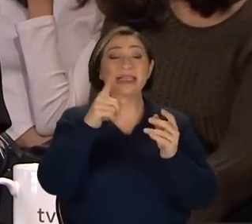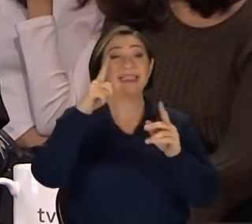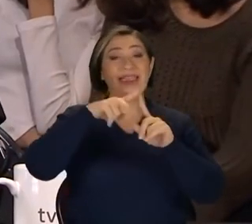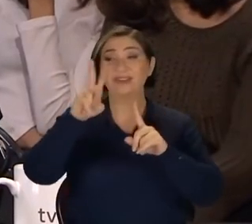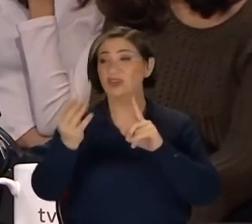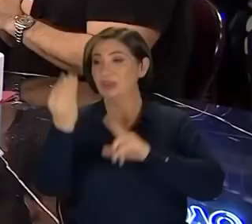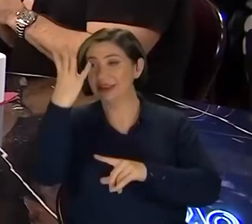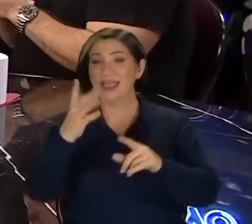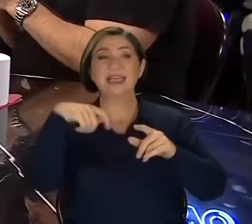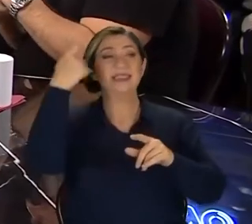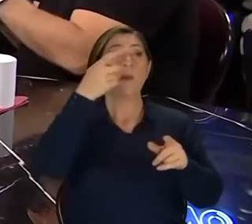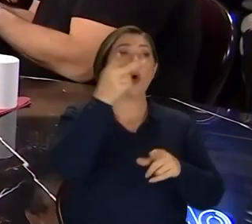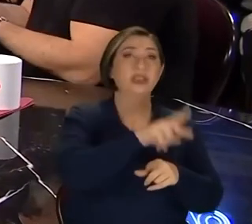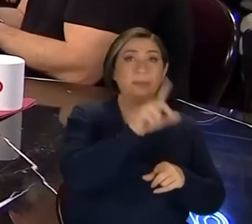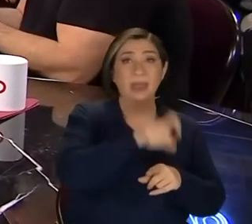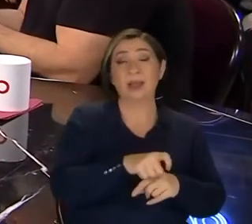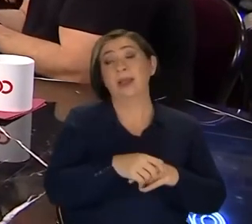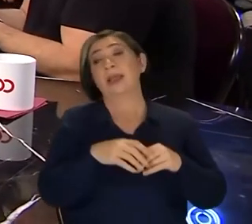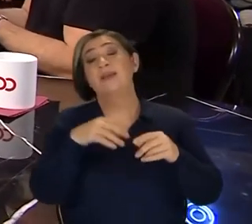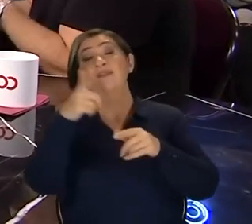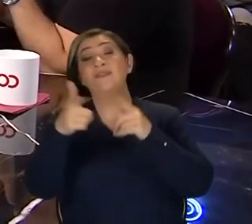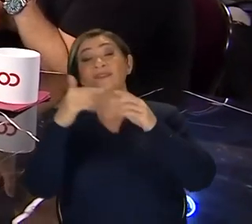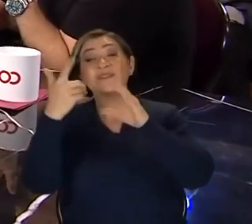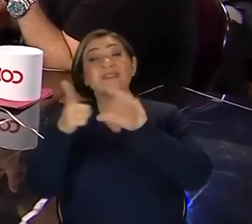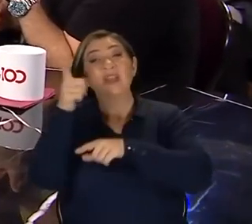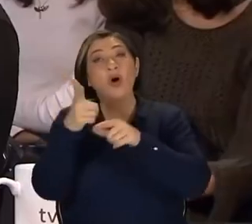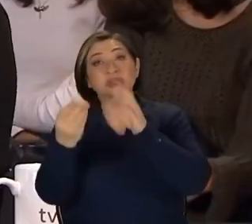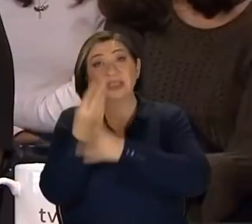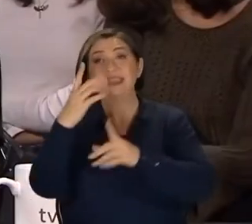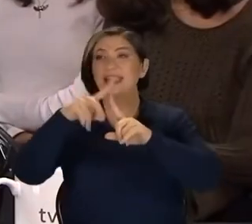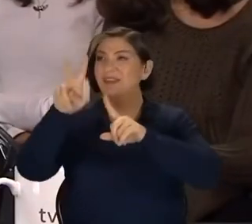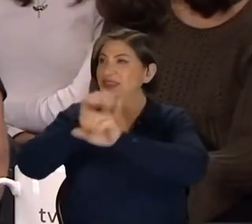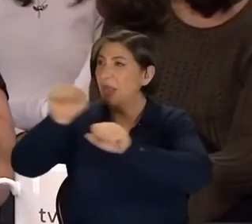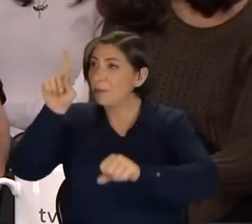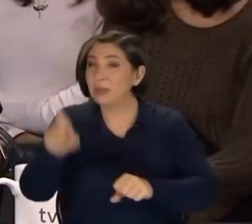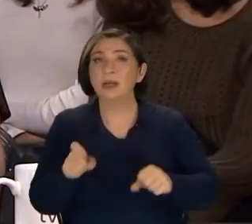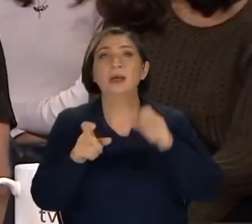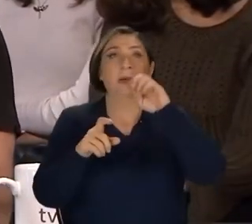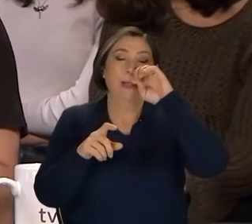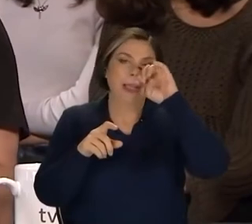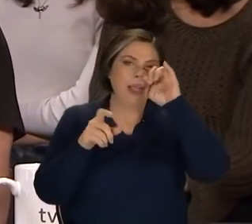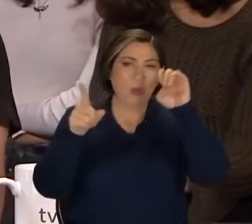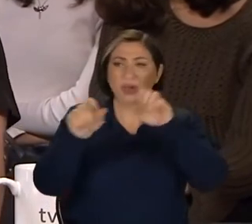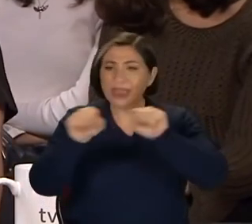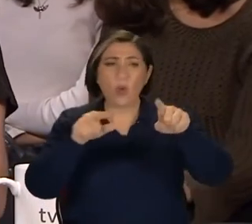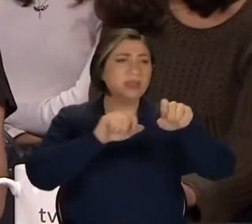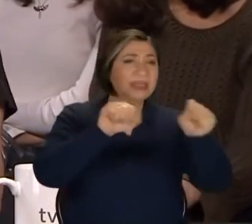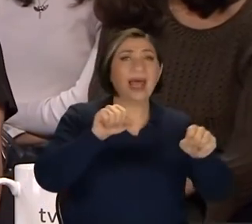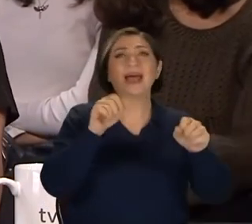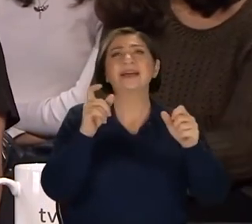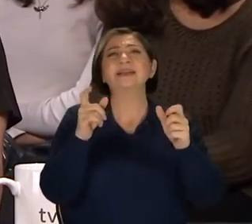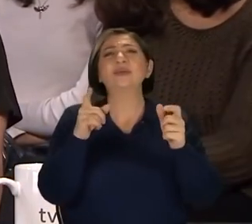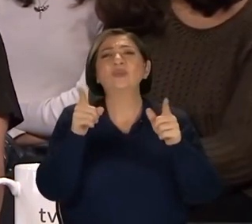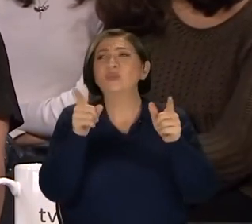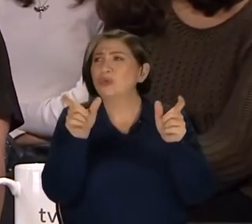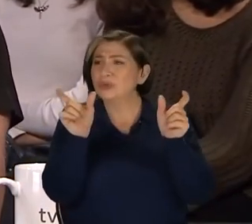televizyon çıktı, sinemayı öldürecek mi? Ay video çıktı, bir televizyonu öldürecek mi? Yani o onu öldürdü, bu bunu vurdu falan. Yani